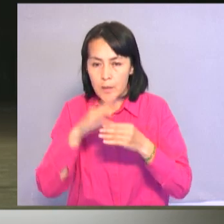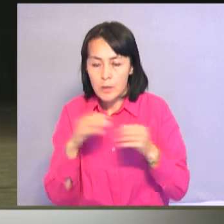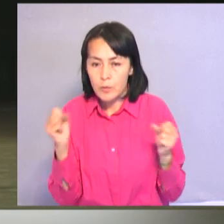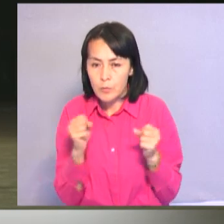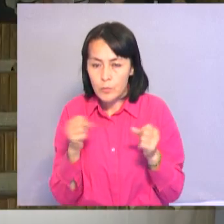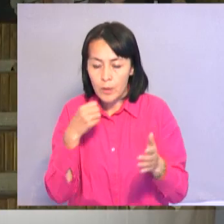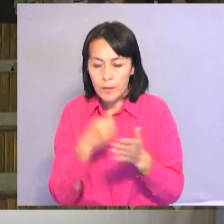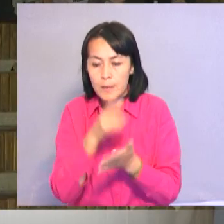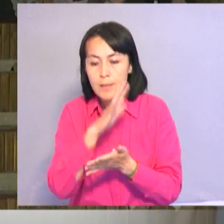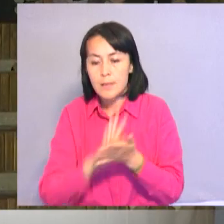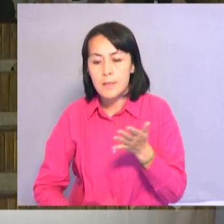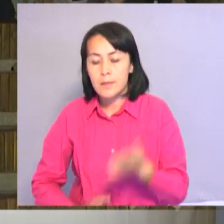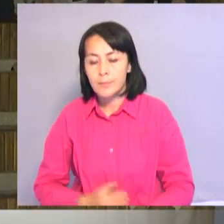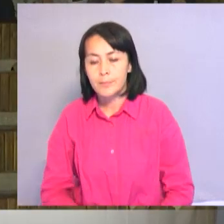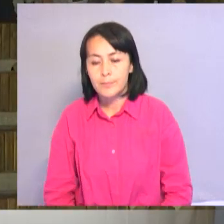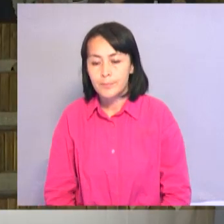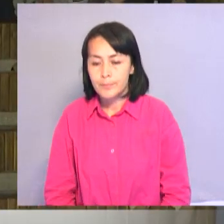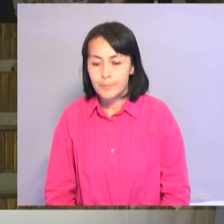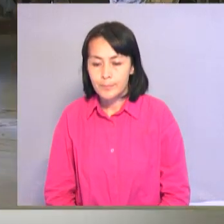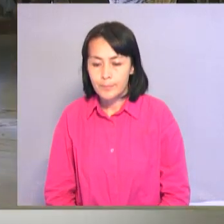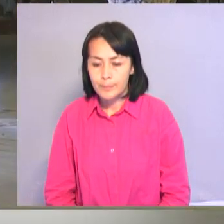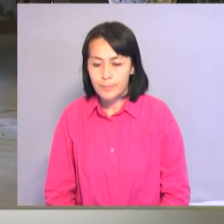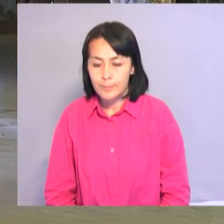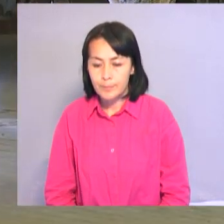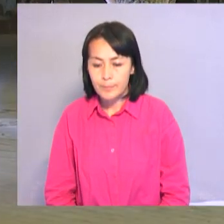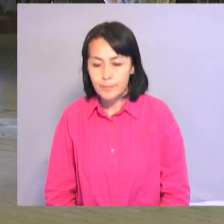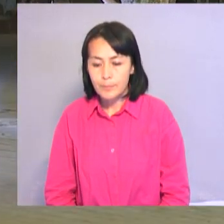дейін жалғасады. Нұрғиса Абдижалелов, Амантай Әуелбеков, Диана Алиқызы, жаңалықтар.